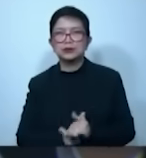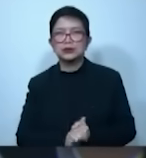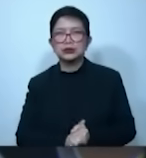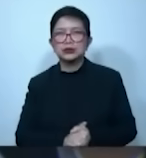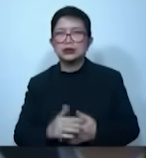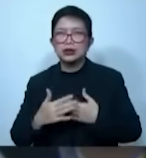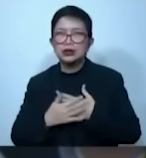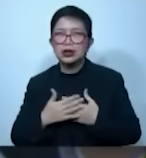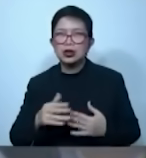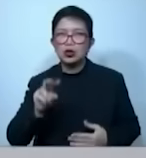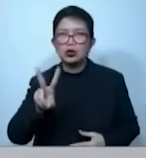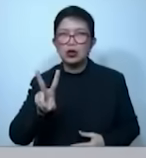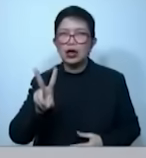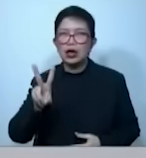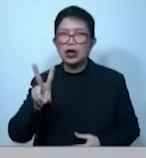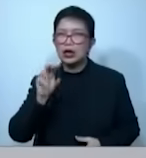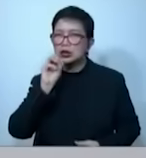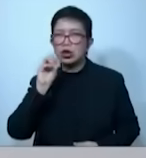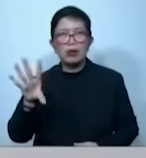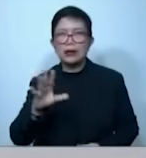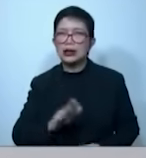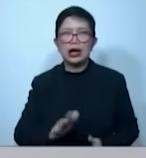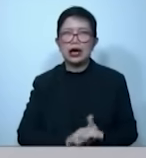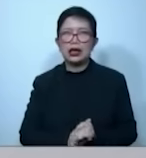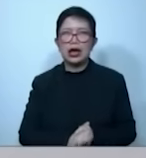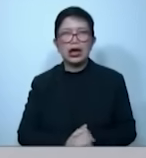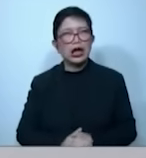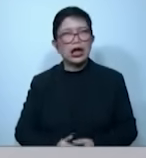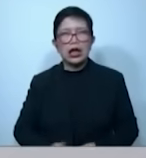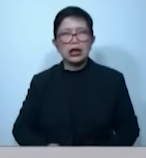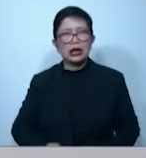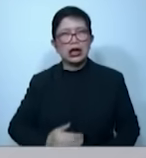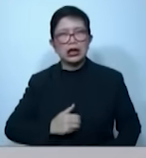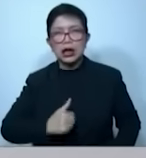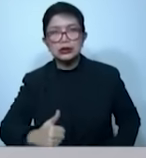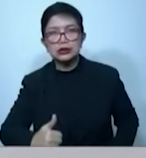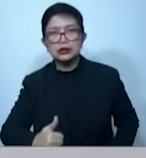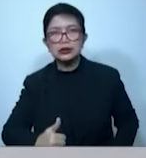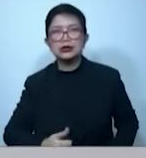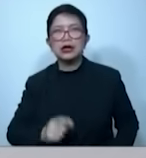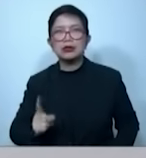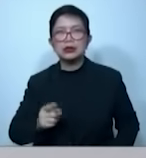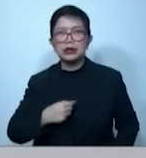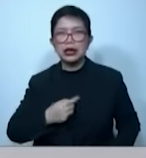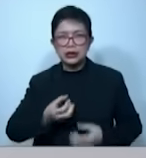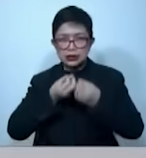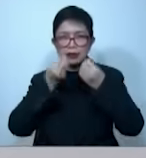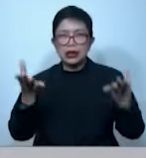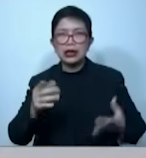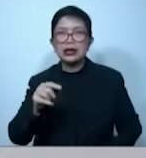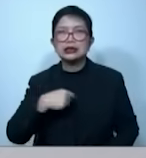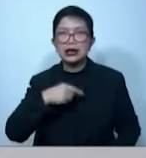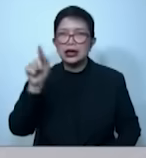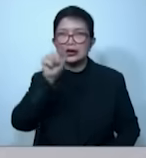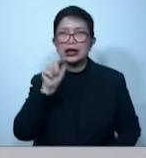sayang pada dua jawaban ini sama sekali tidak punya ketegasan itu kenapa saya sampikan pertanyaan saya